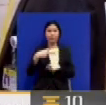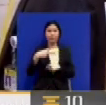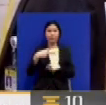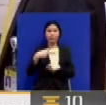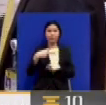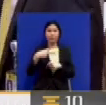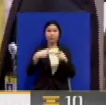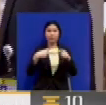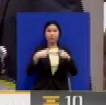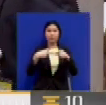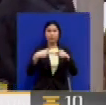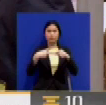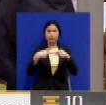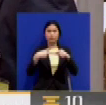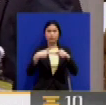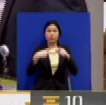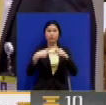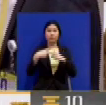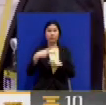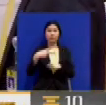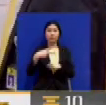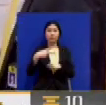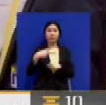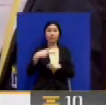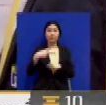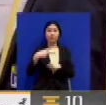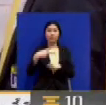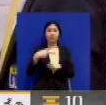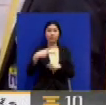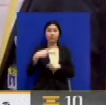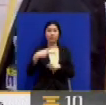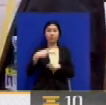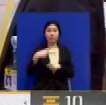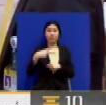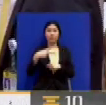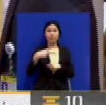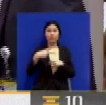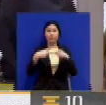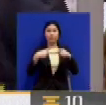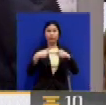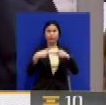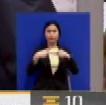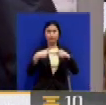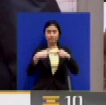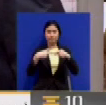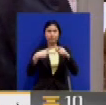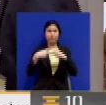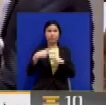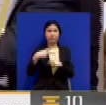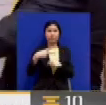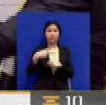การประมูลดิวตี้ฟรียังไม่จบสองสนามบินต่างๆยังไม่จบโครงการรถไฟต่างๆยังไม่จบใช่ไหมล่